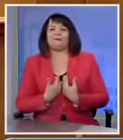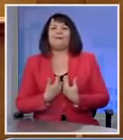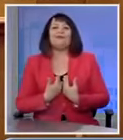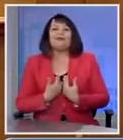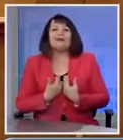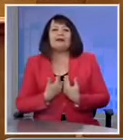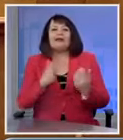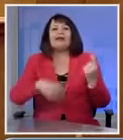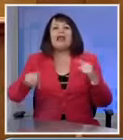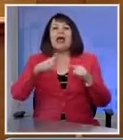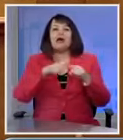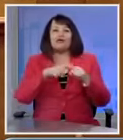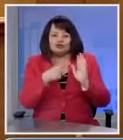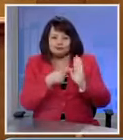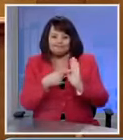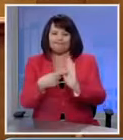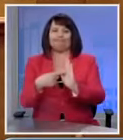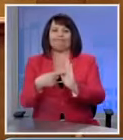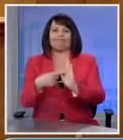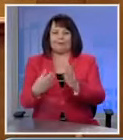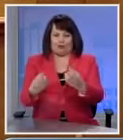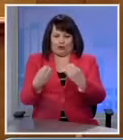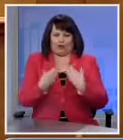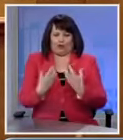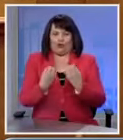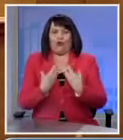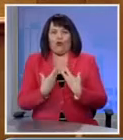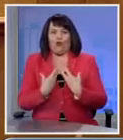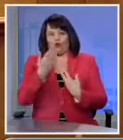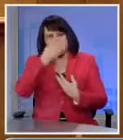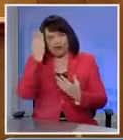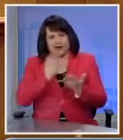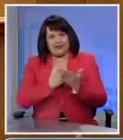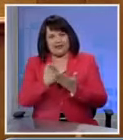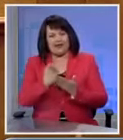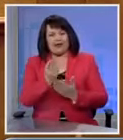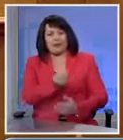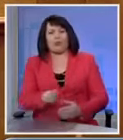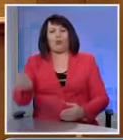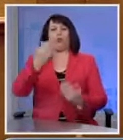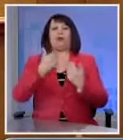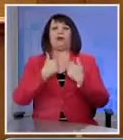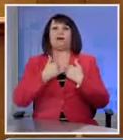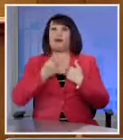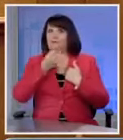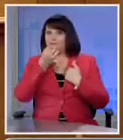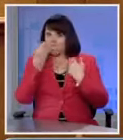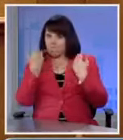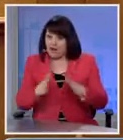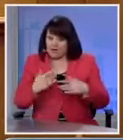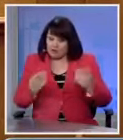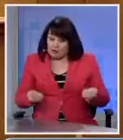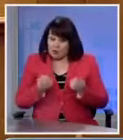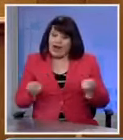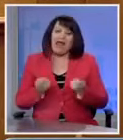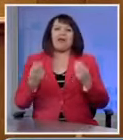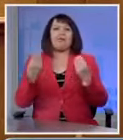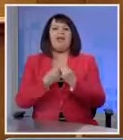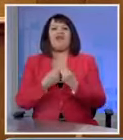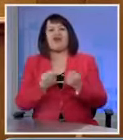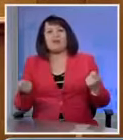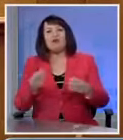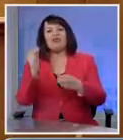Αποκαλυπτόμενοι στον ελληνικό λαό, μας χαρίζετε και την ηθική υπεροχή ότι το είπαμε και το υλοποιήσαμε, φέραμε και θα εφαρμόσουμε,